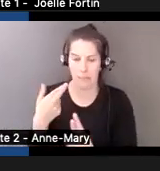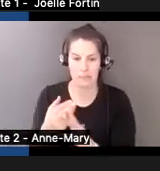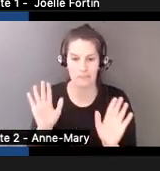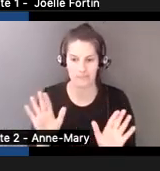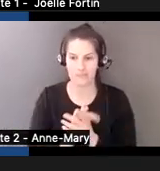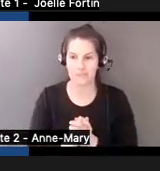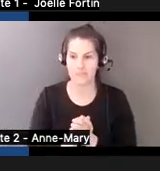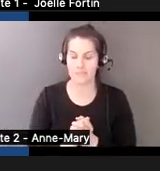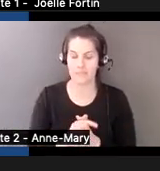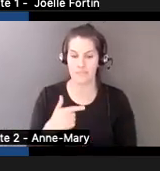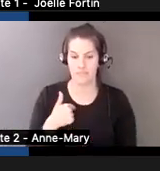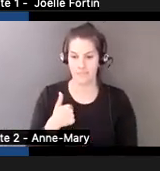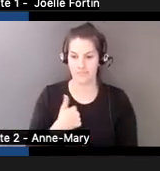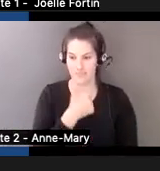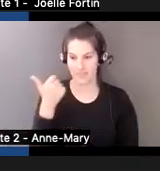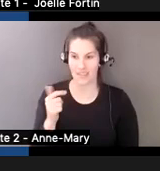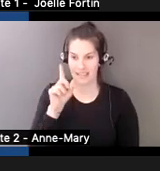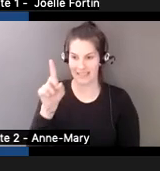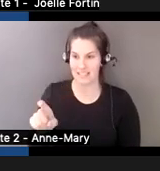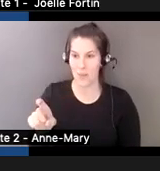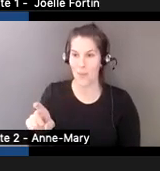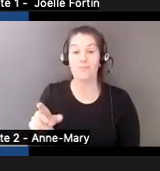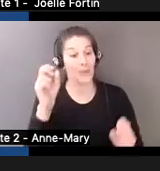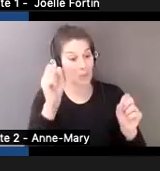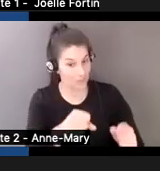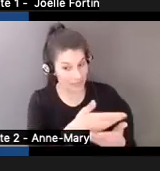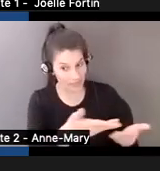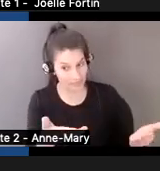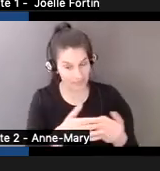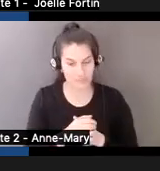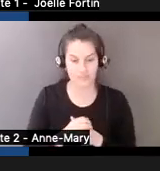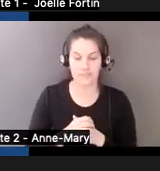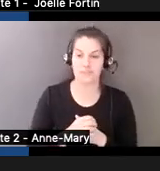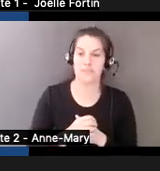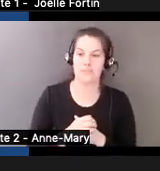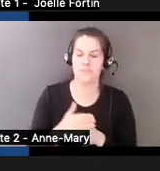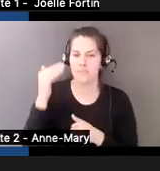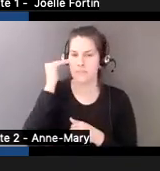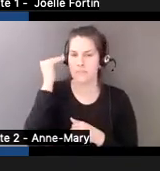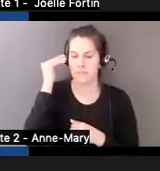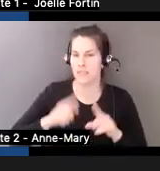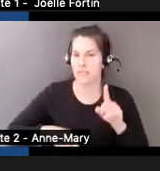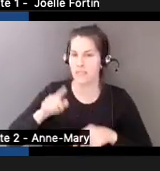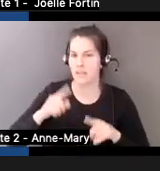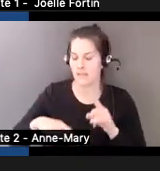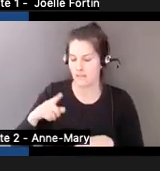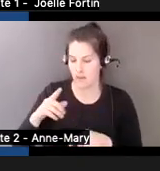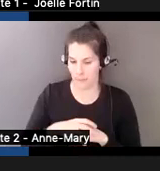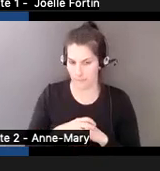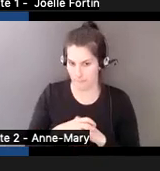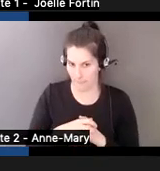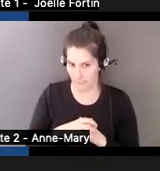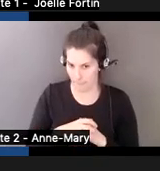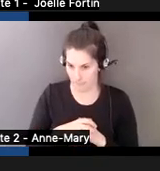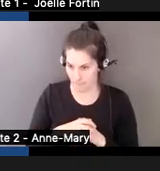Moi, j'avais une autre question. Oui, allez-y. Vu que là, on sait que des fois, on a nos proches, on ne tend pas